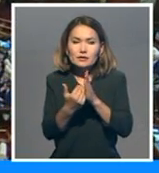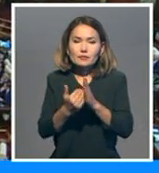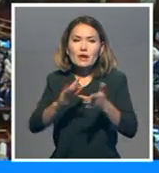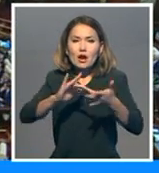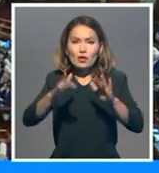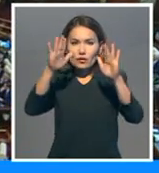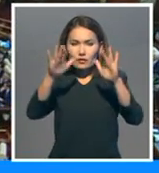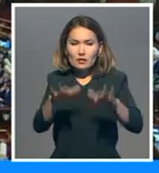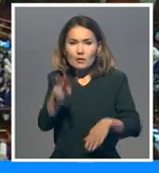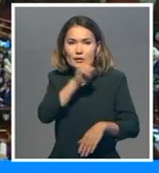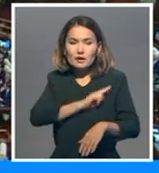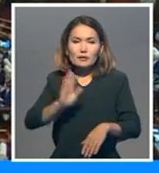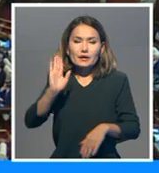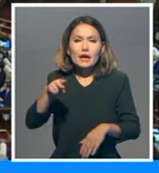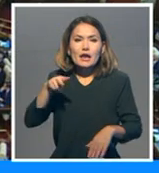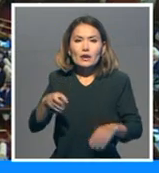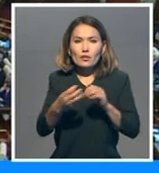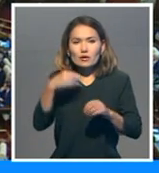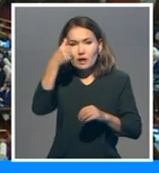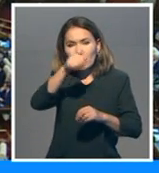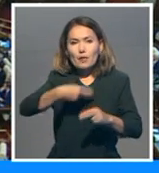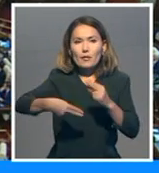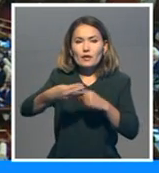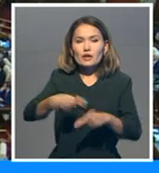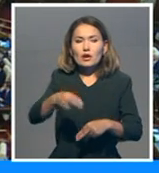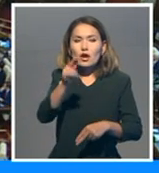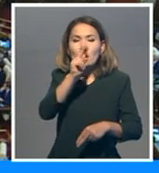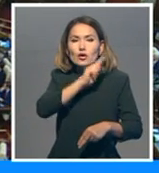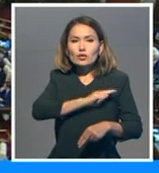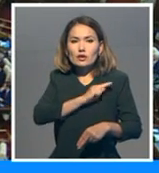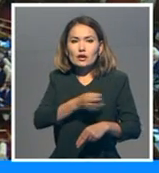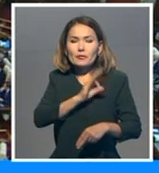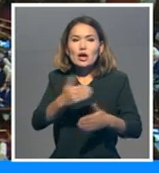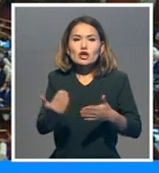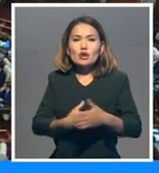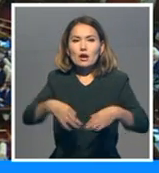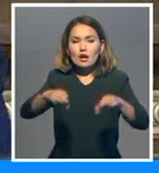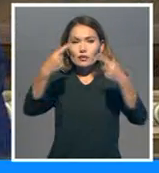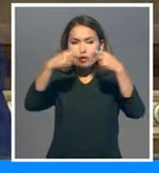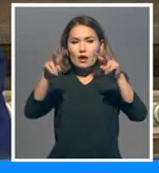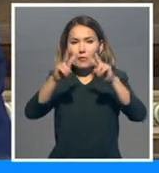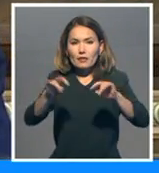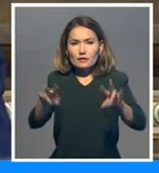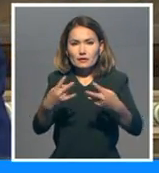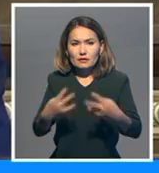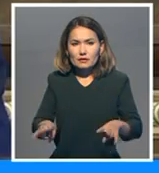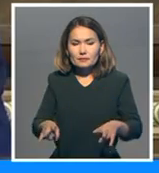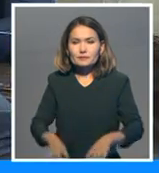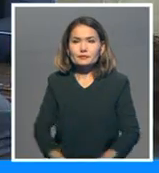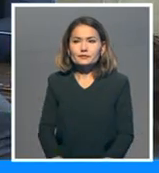Және 2015 жылдан бастап коммерциялық мақсатта пайдаланылмайтын жаңа көліктер үшін техникалық байқаудан өту міндетті